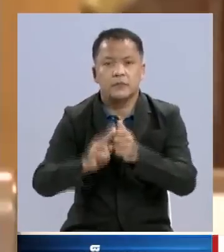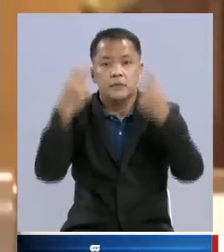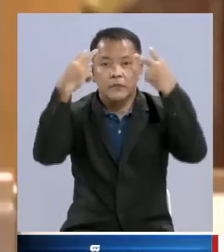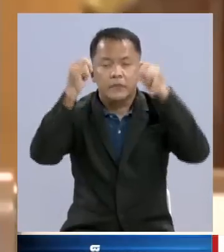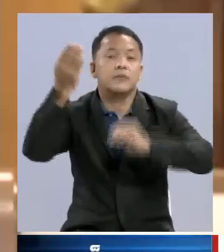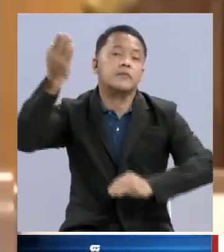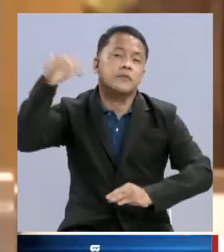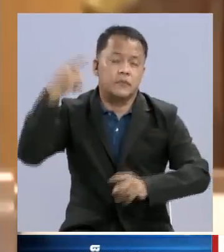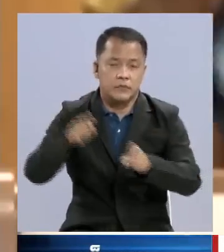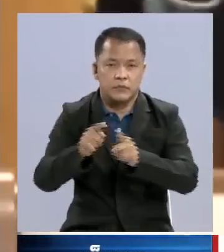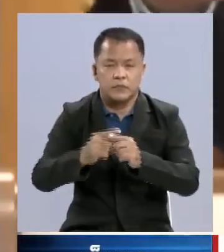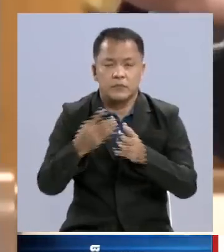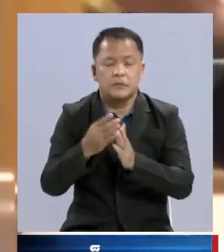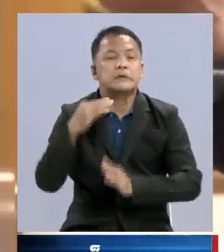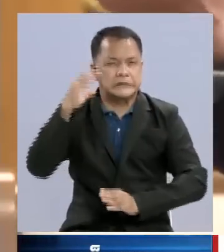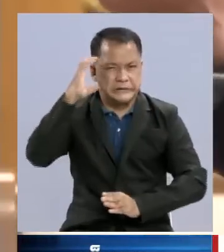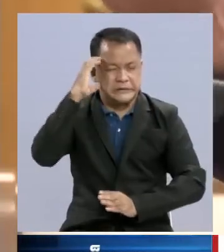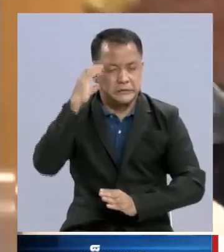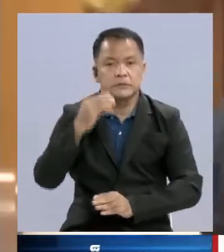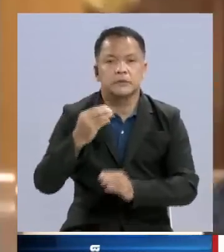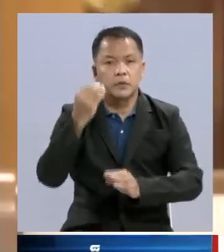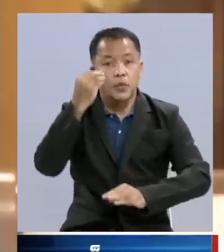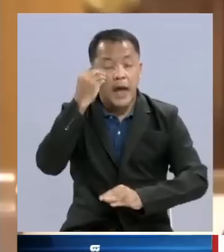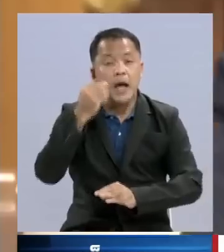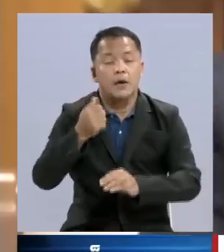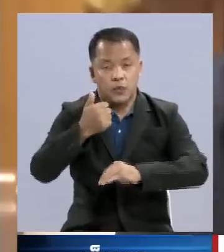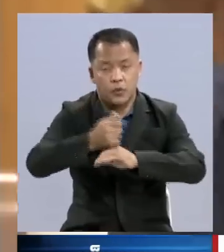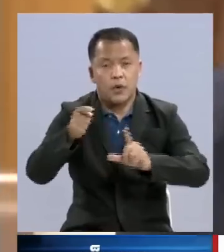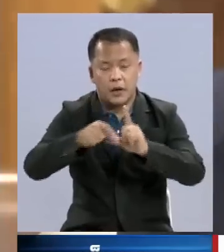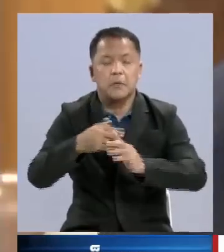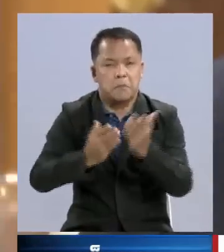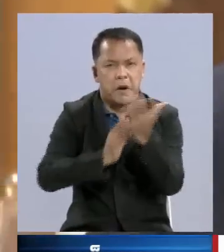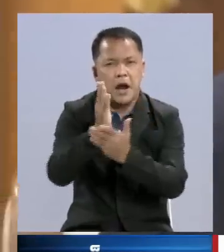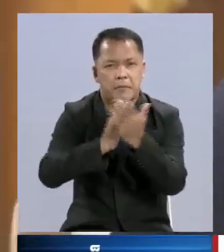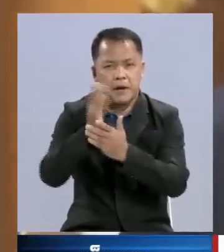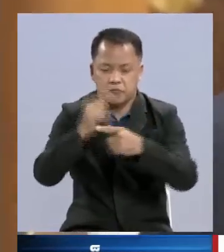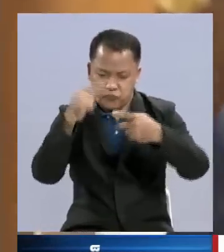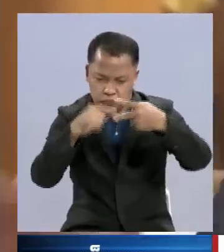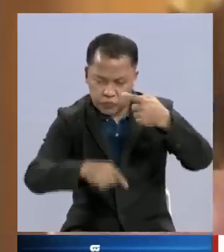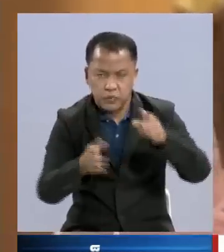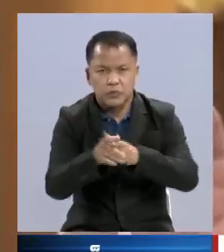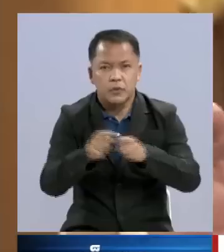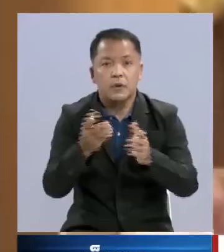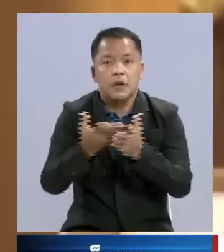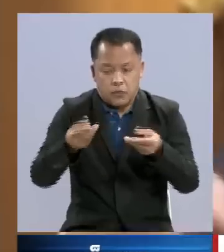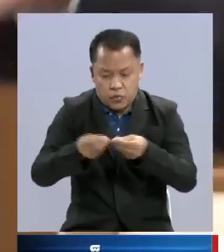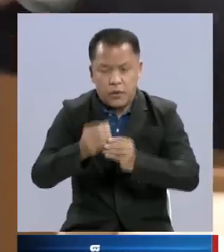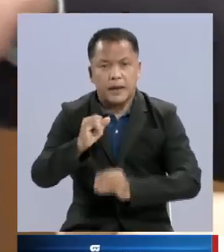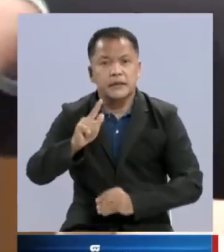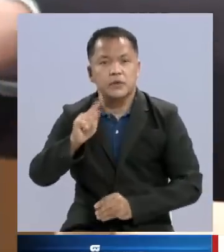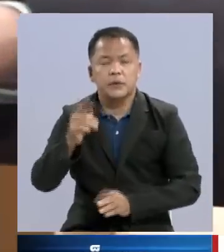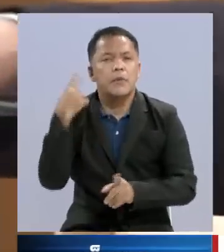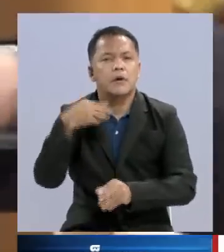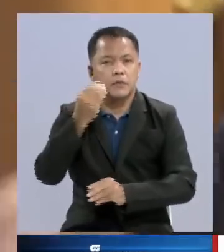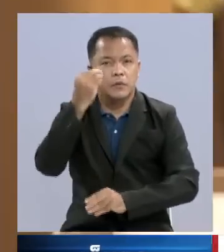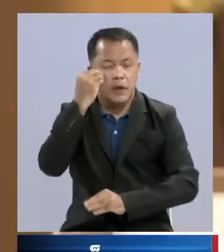ครับอันนี้ก็มาในแนวว่าเชื่อว่าคุณพิธาเนี่ยน่าจะรอดเลยนะก่อนหน้านี้ก็โอ้วิเคราะห์ไทม์ไลน์เป็นฉากๆแต่ประเด็นเรื่องการถือหุ้นเนี่ยมองว่าคุณพิธ